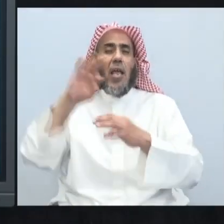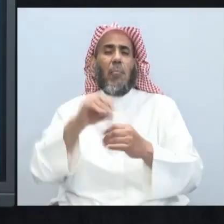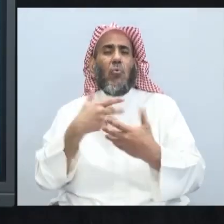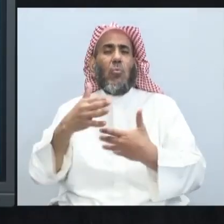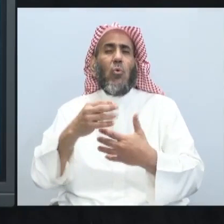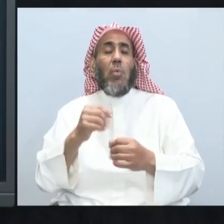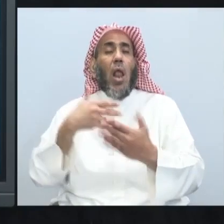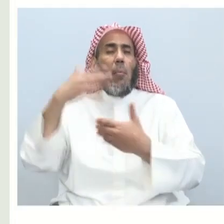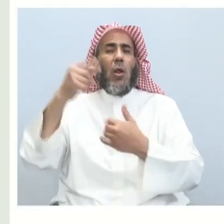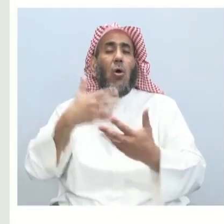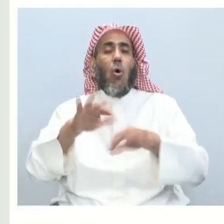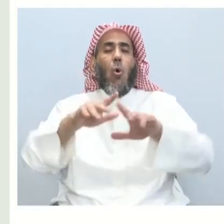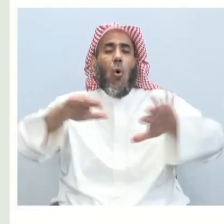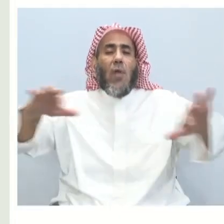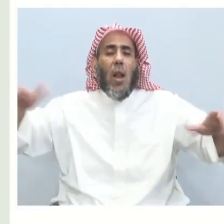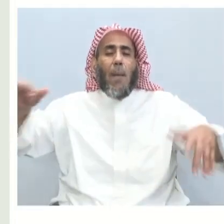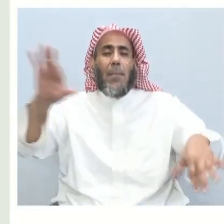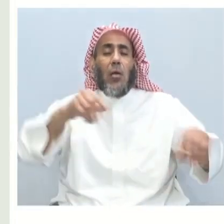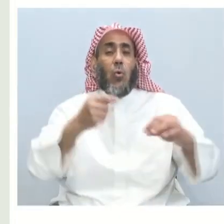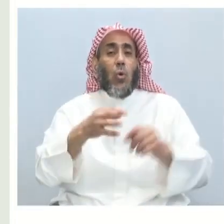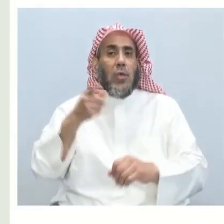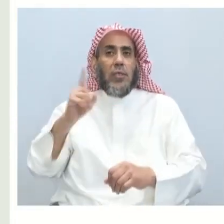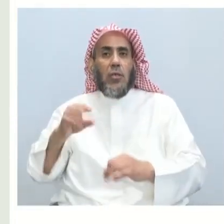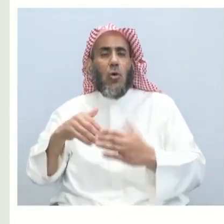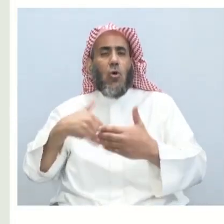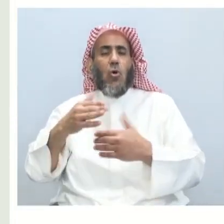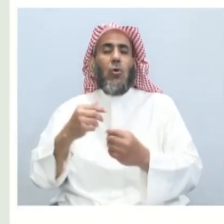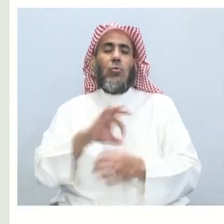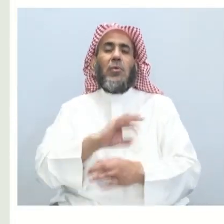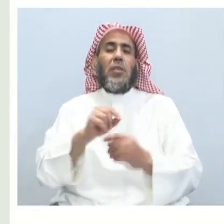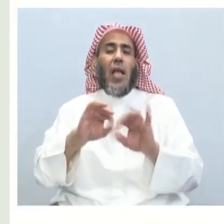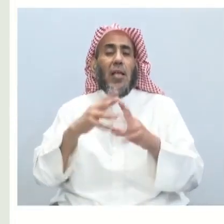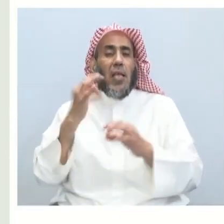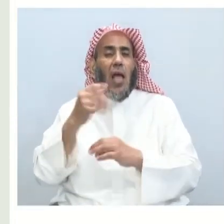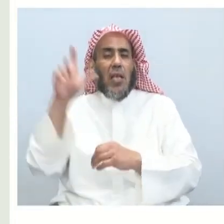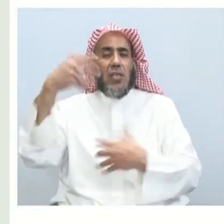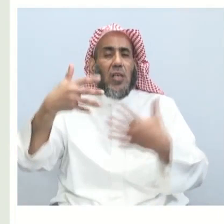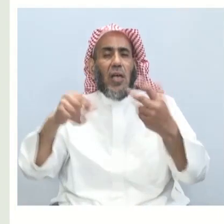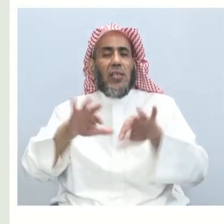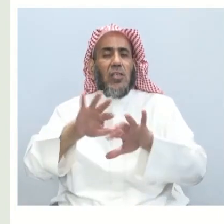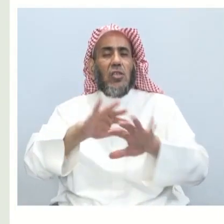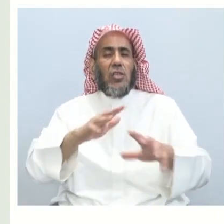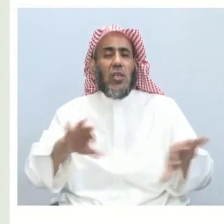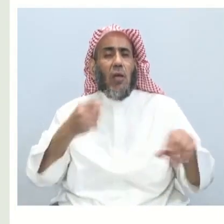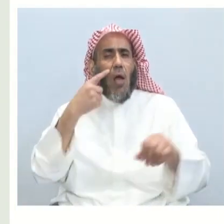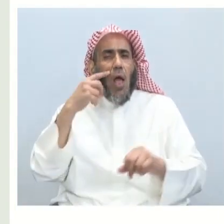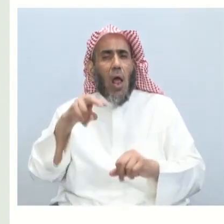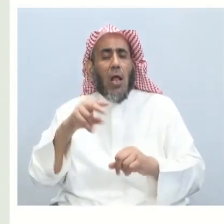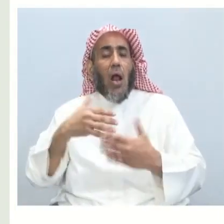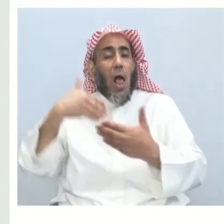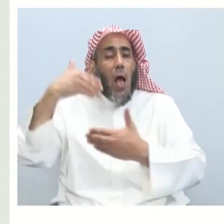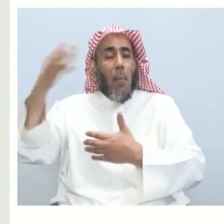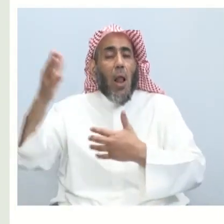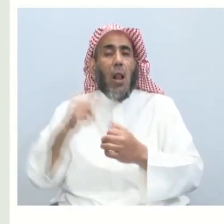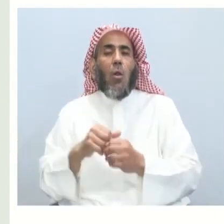يغرينا وفي البحر رؤى ترنو عليها السحر يسبنا هنا يتحدث عن على الشط وكيف انه يرى تلك الامال